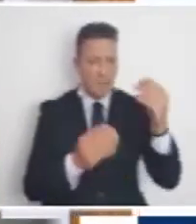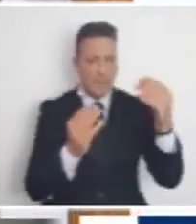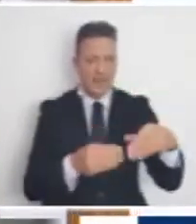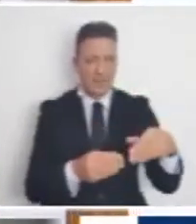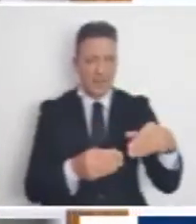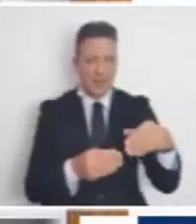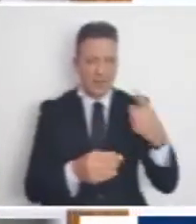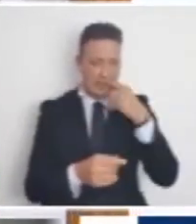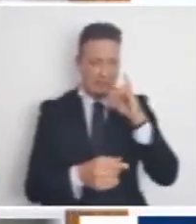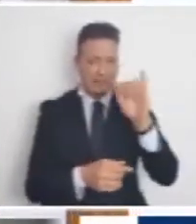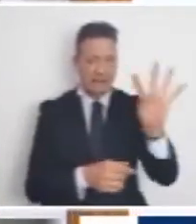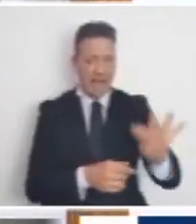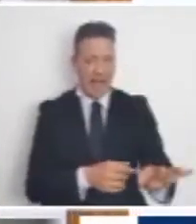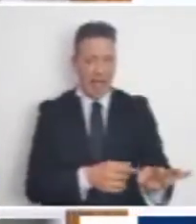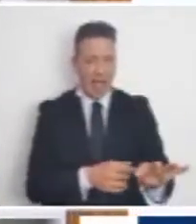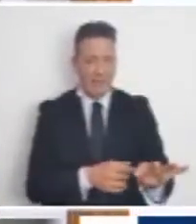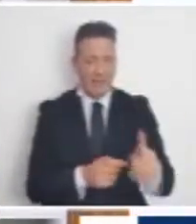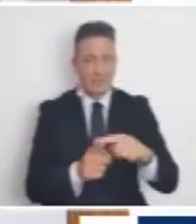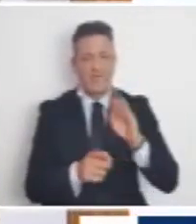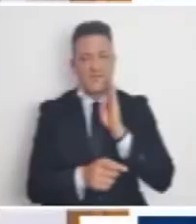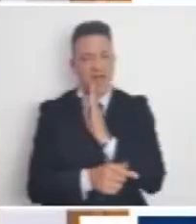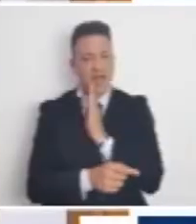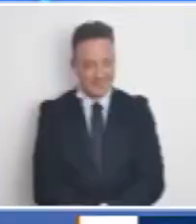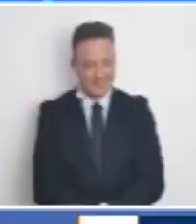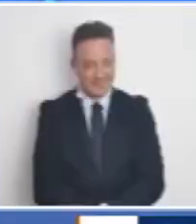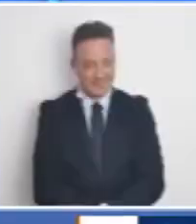sia sulla piattaforma di facebook